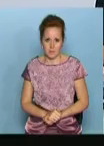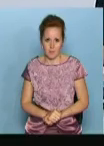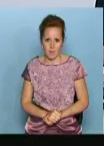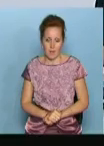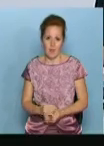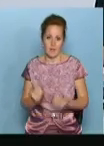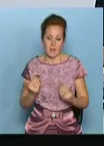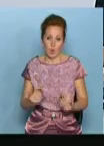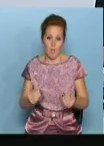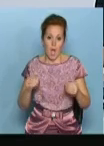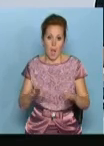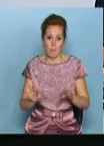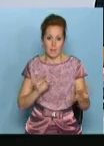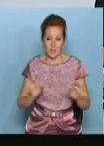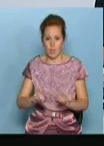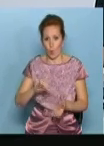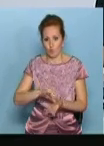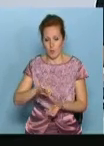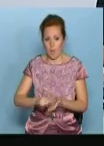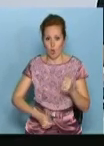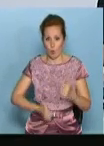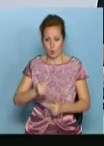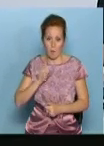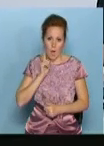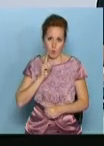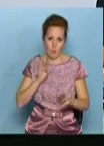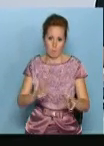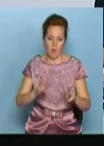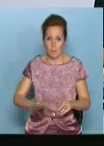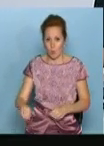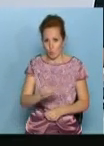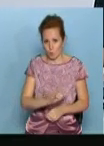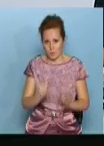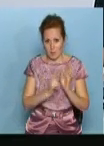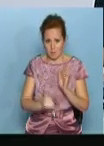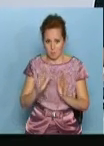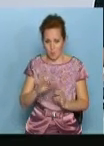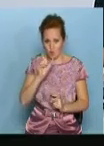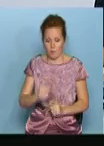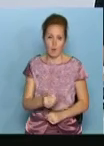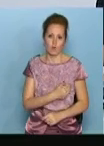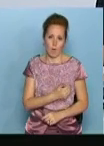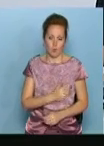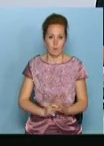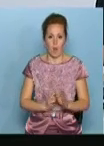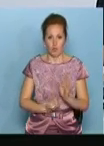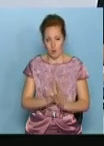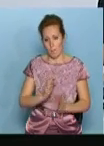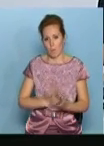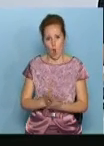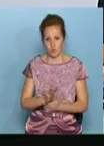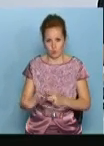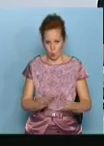Сегодня определились участники конкурса в молодежный парламент Удмуртии. Это 75 человек, желающих начать политическую карьеру. Было больше, но не